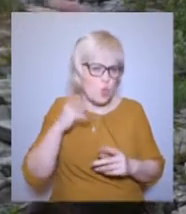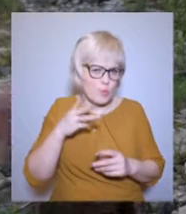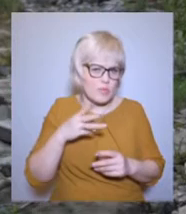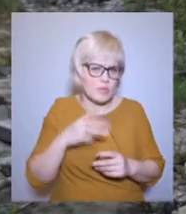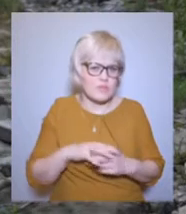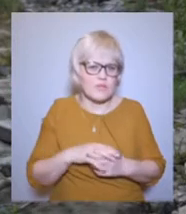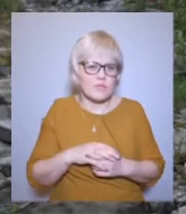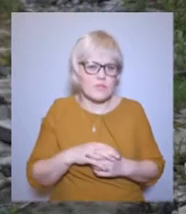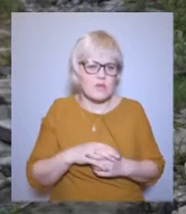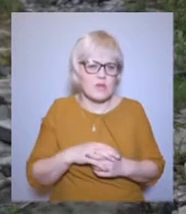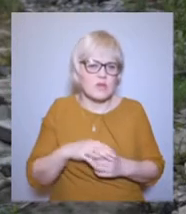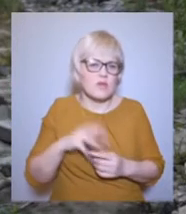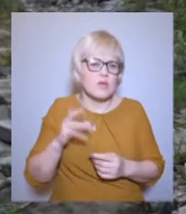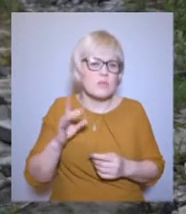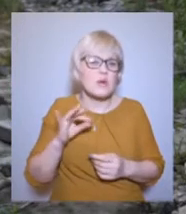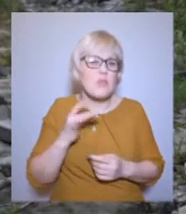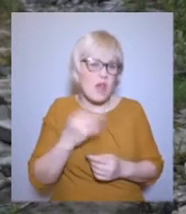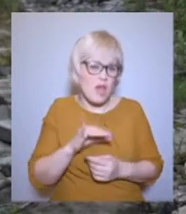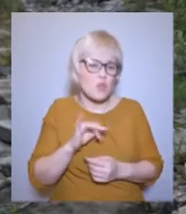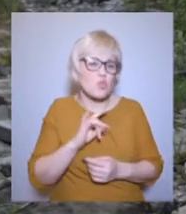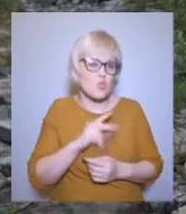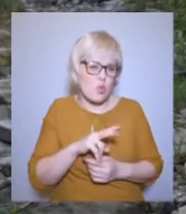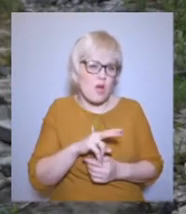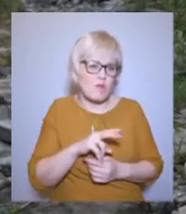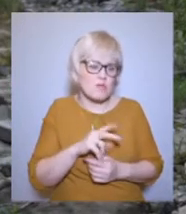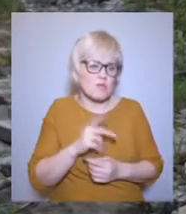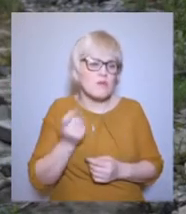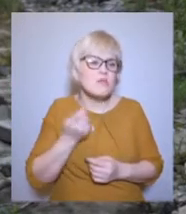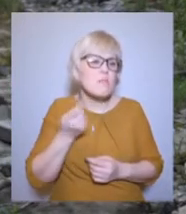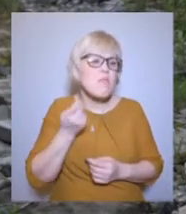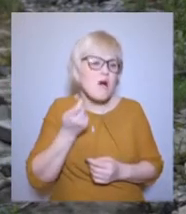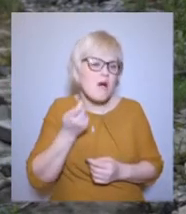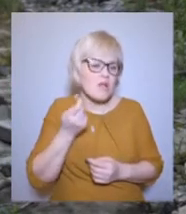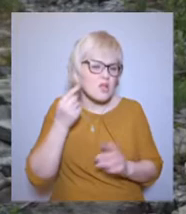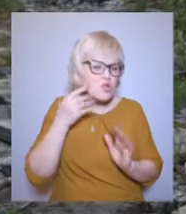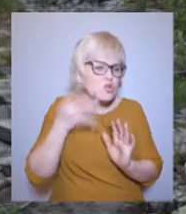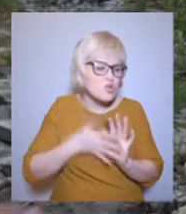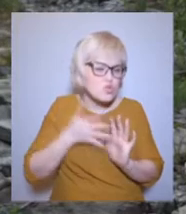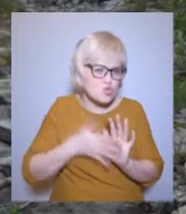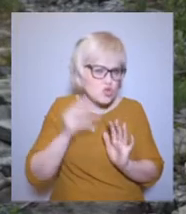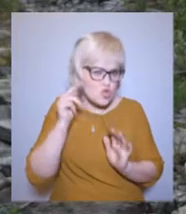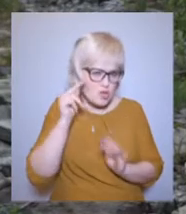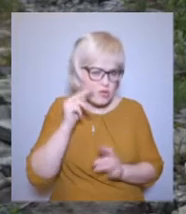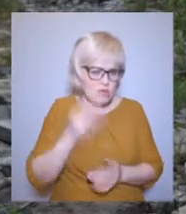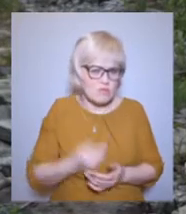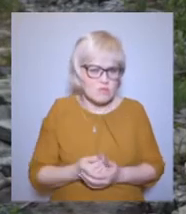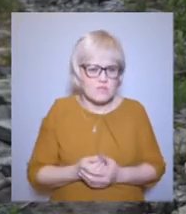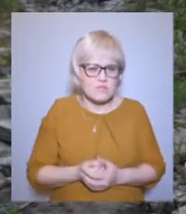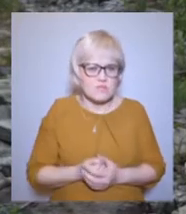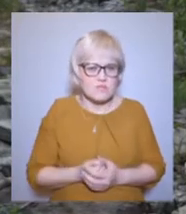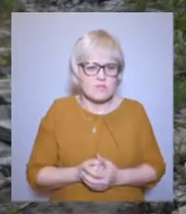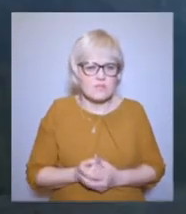Ведь найдены же какие великолепные месторождения горного хрусталя жильного кварца. А их здесь найдено